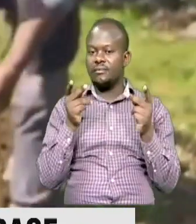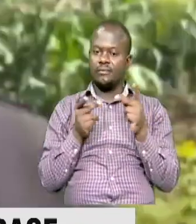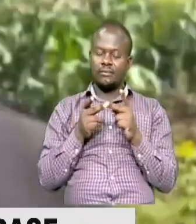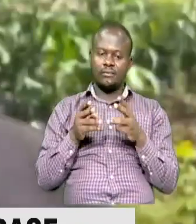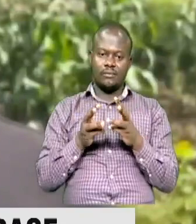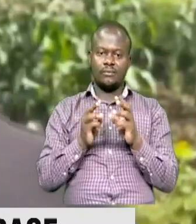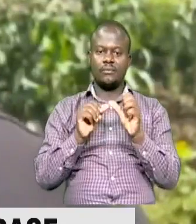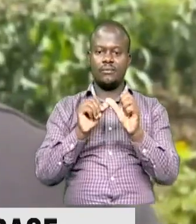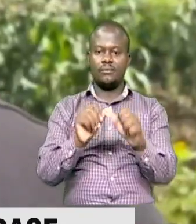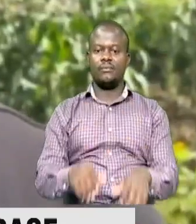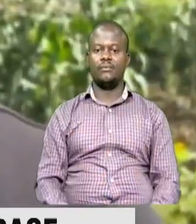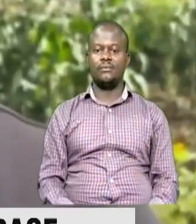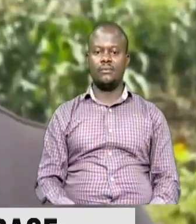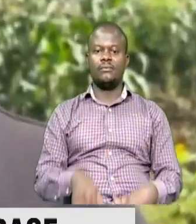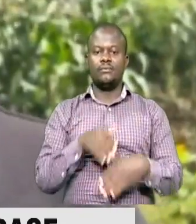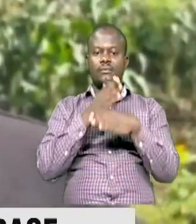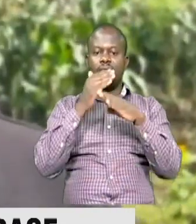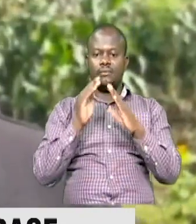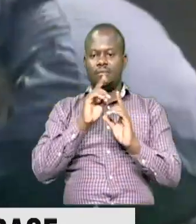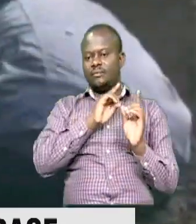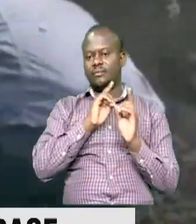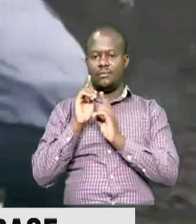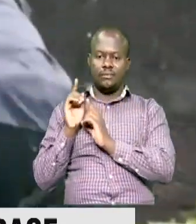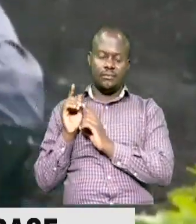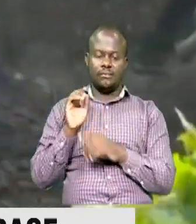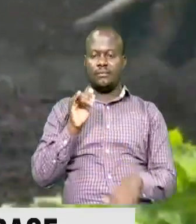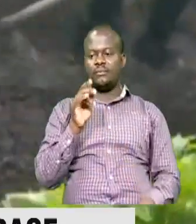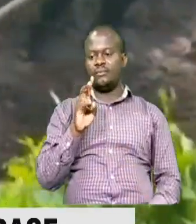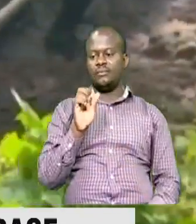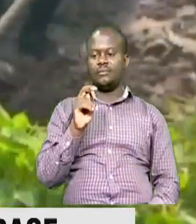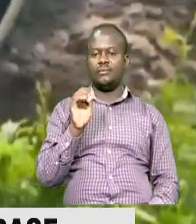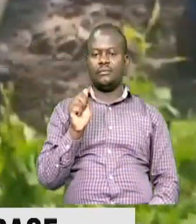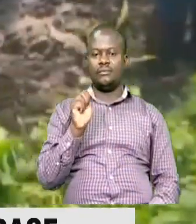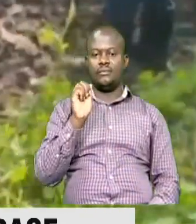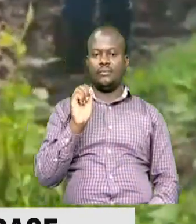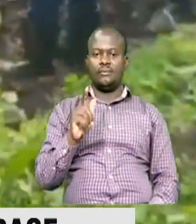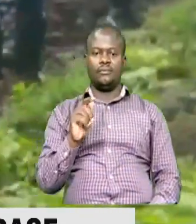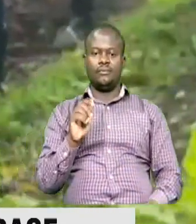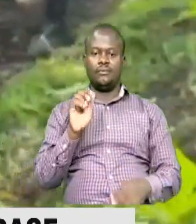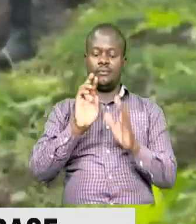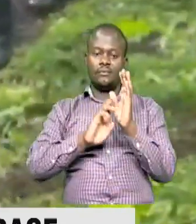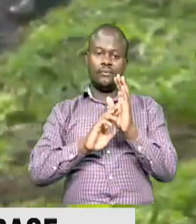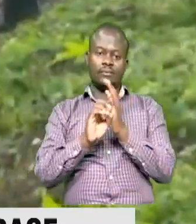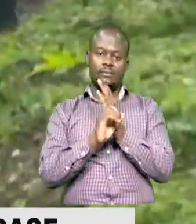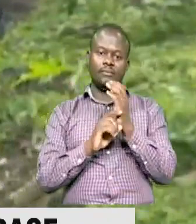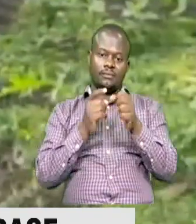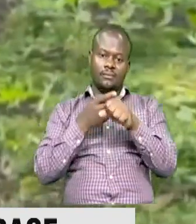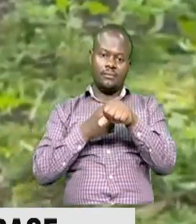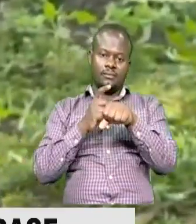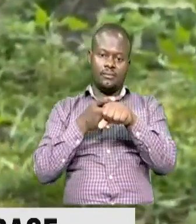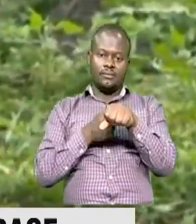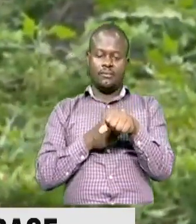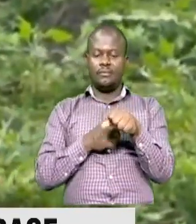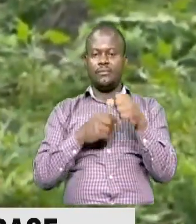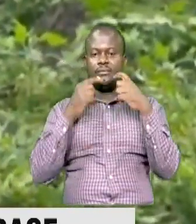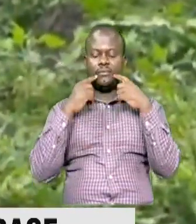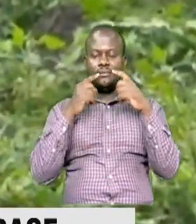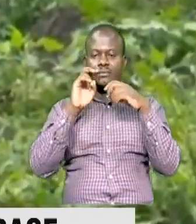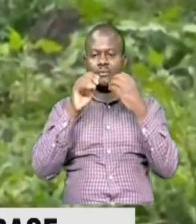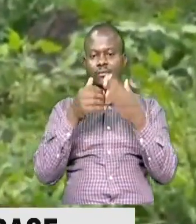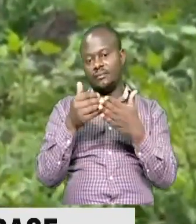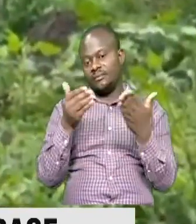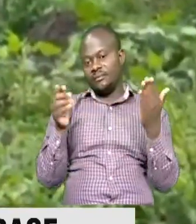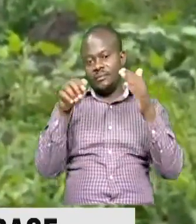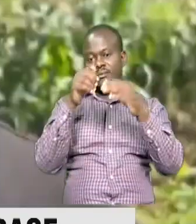burambye. Minisitiri w'ingabo Juvenal Marizamunda akaba n'imboni y'aka karere ka Musanze yavuze ko kuba